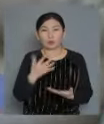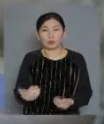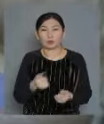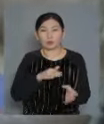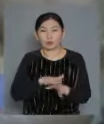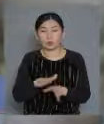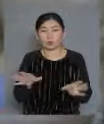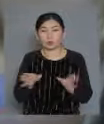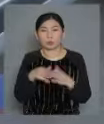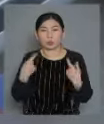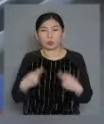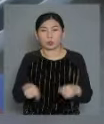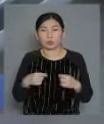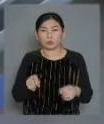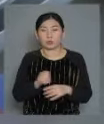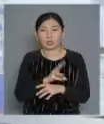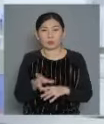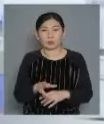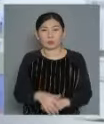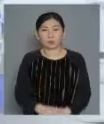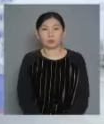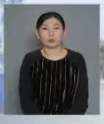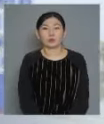все точки продаж области.